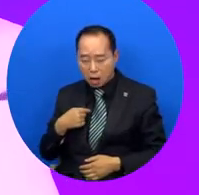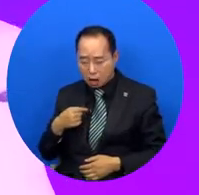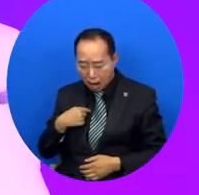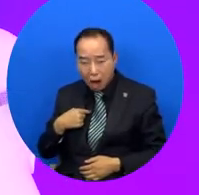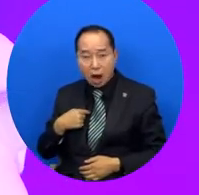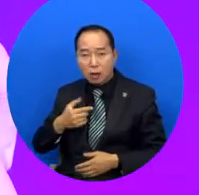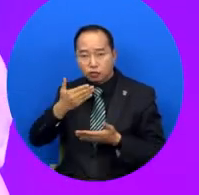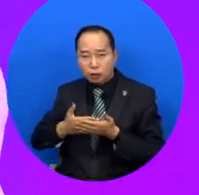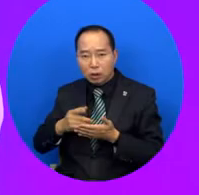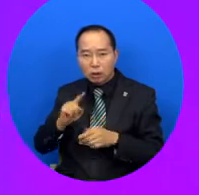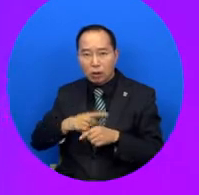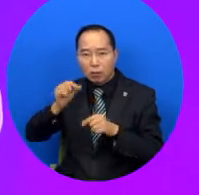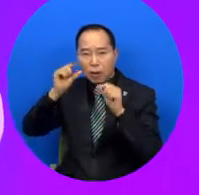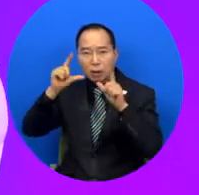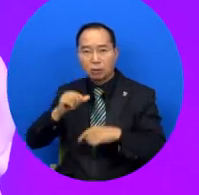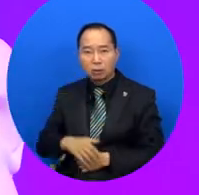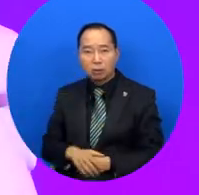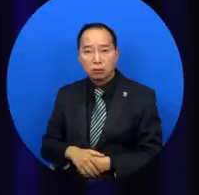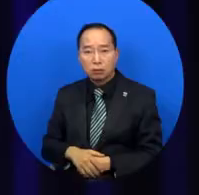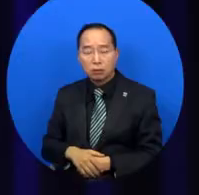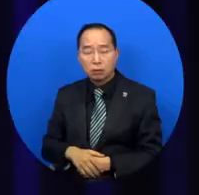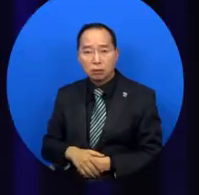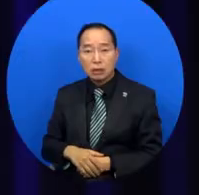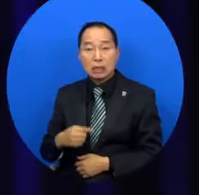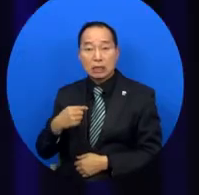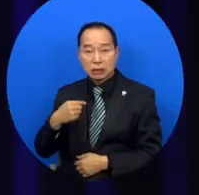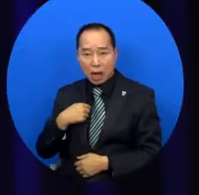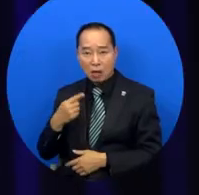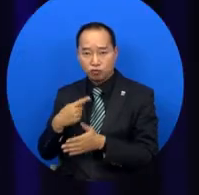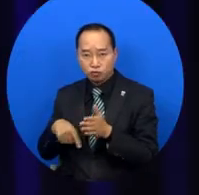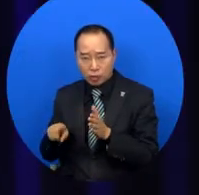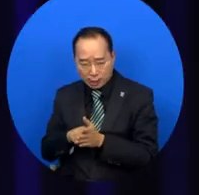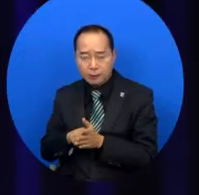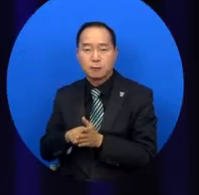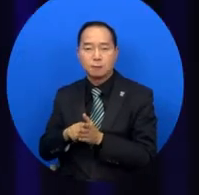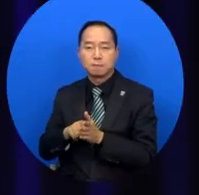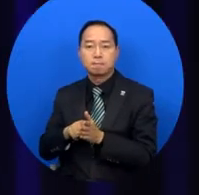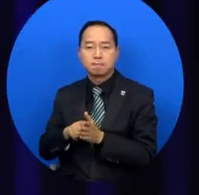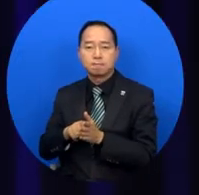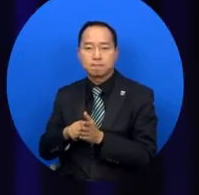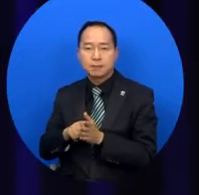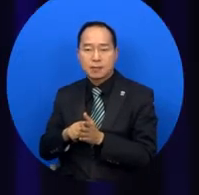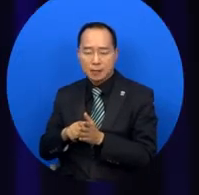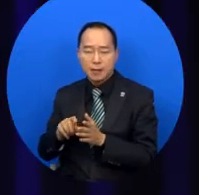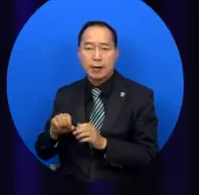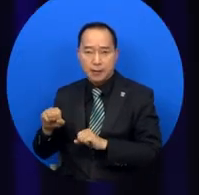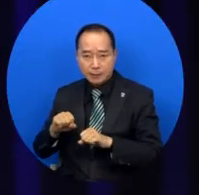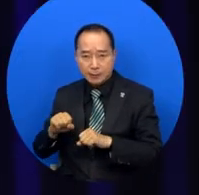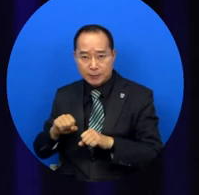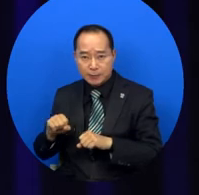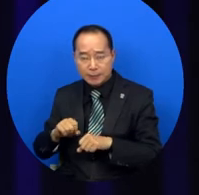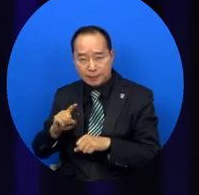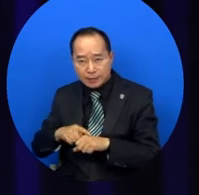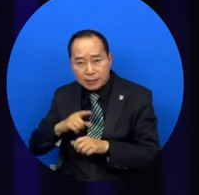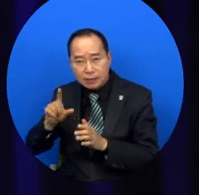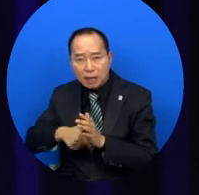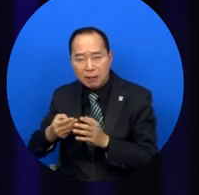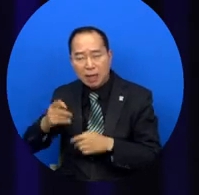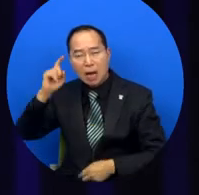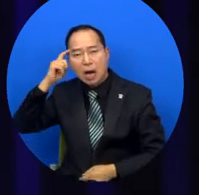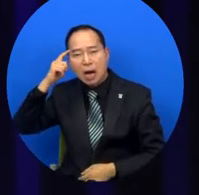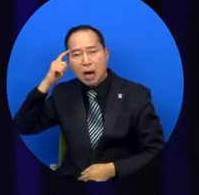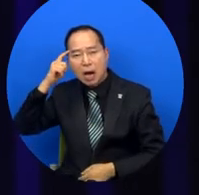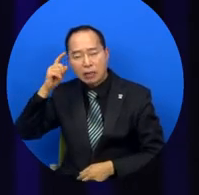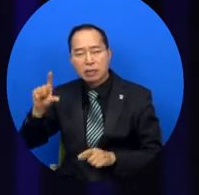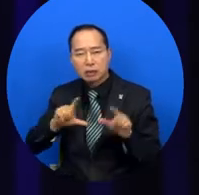음미하지 못했던 나와의 시간밖에 없는 거야. 진짜 나와의 시간만을 보내는 때 그때 많은 것이 일어났어요.